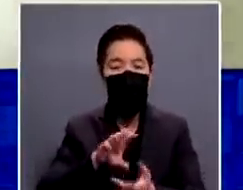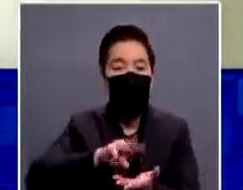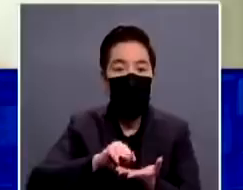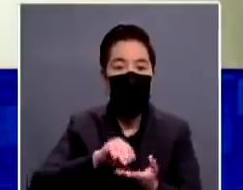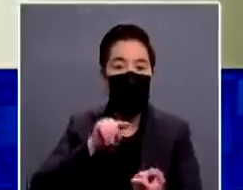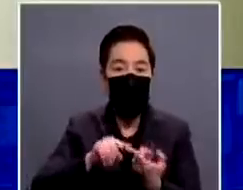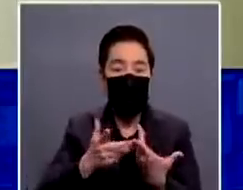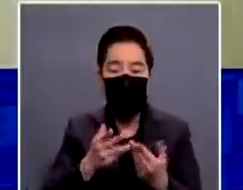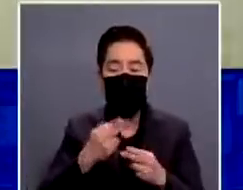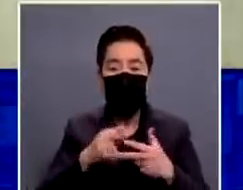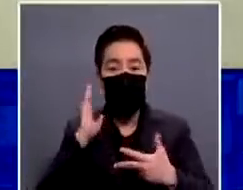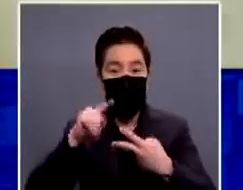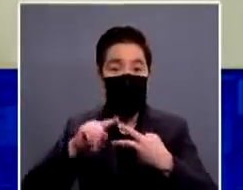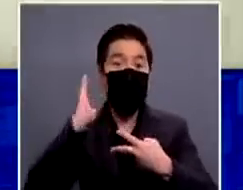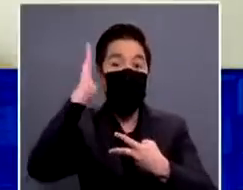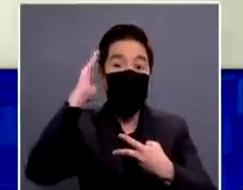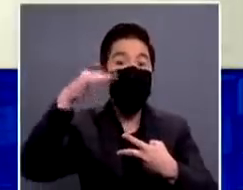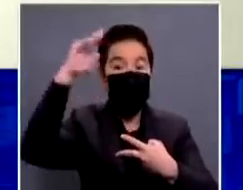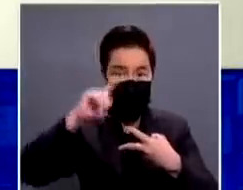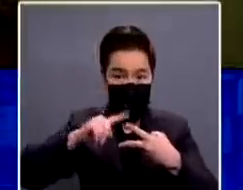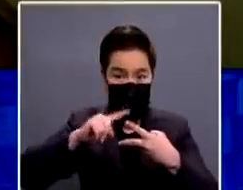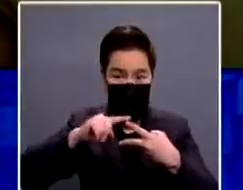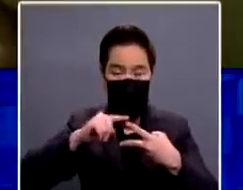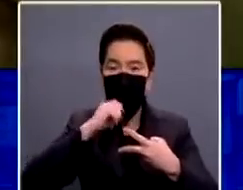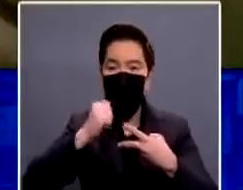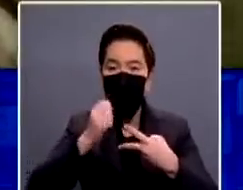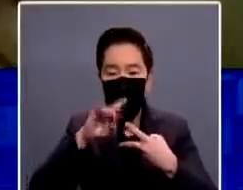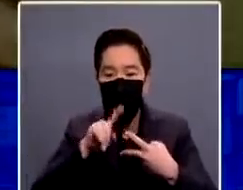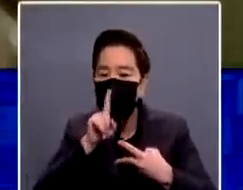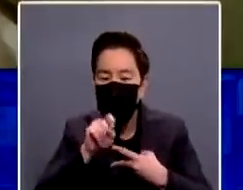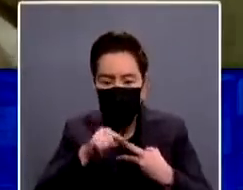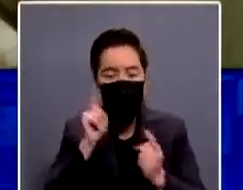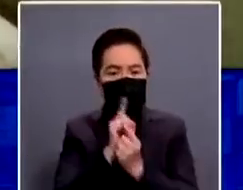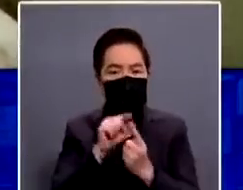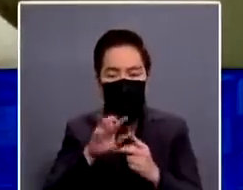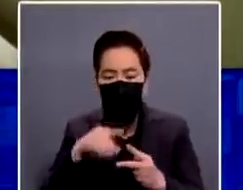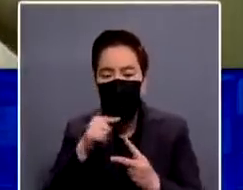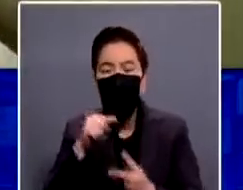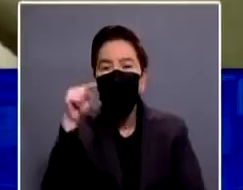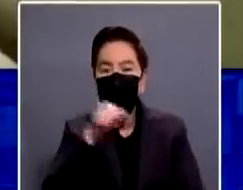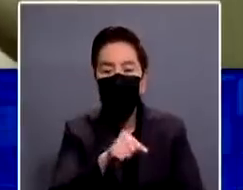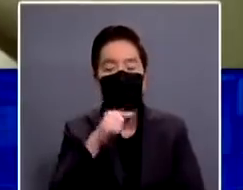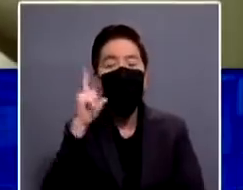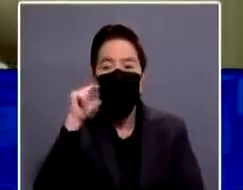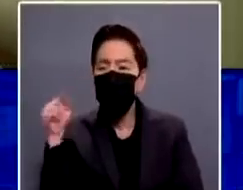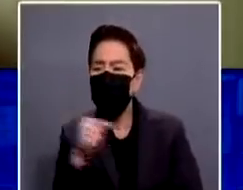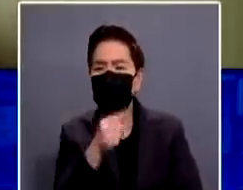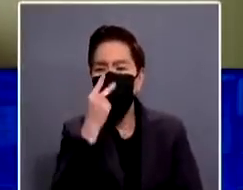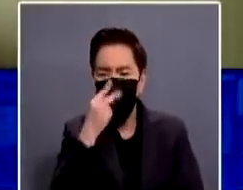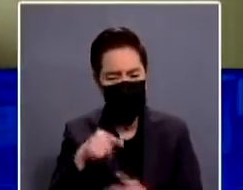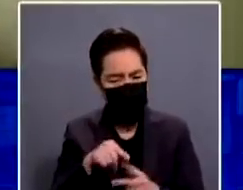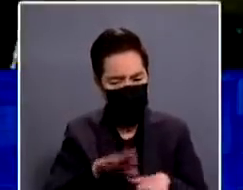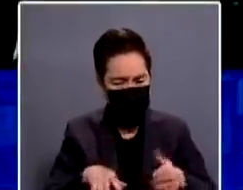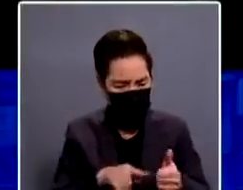ต่างๆกับน้องจูเนียร์ซึ่งเป็นพี่ชายของน้องจีน่านะคะเป็นคนแรกที่ชี้เป้าบอกแม่ว่าเห็นน้